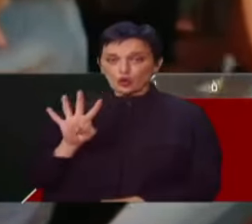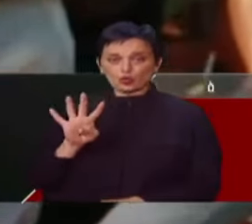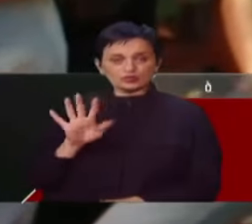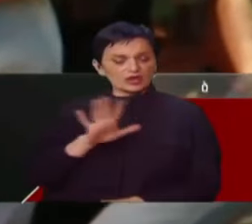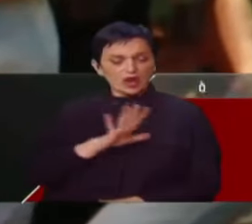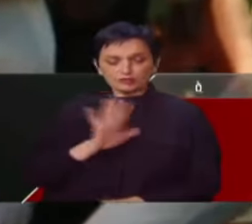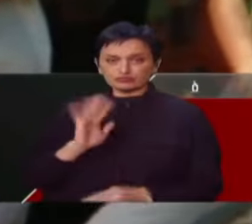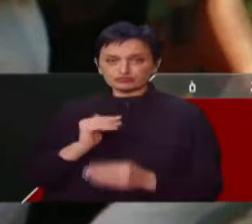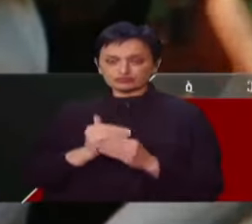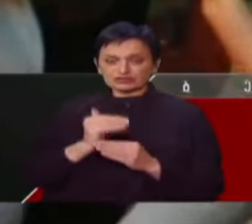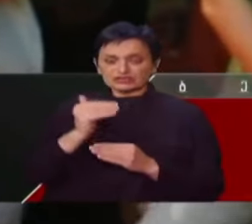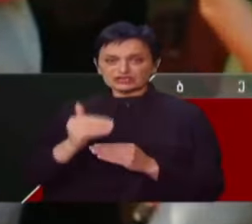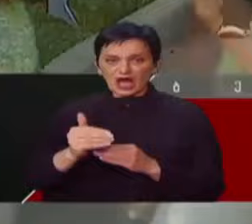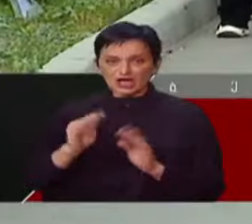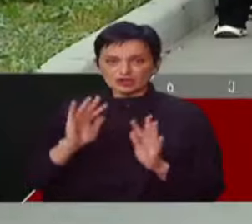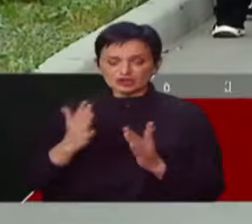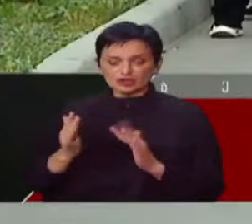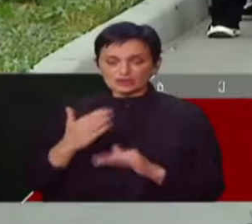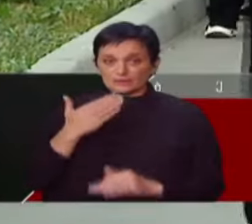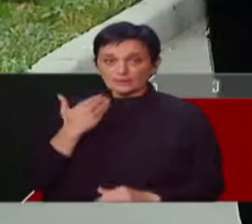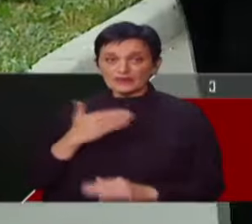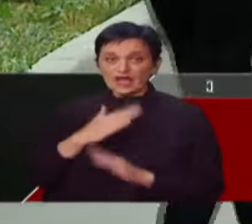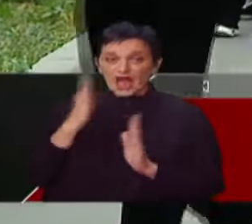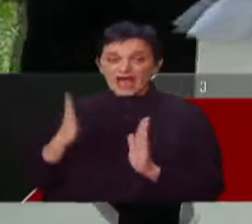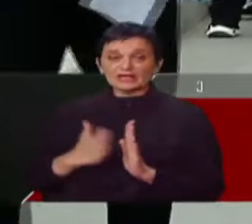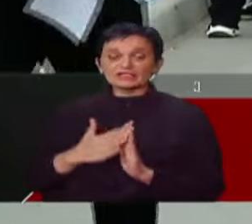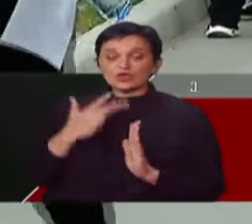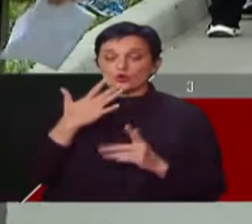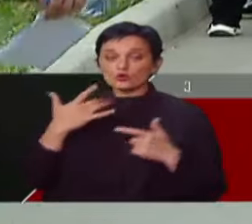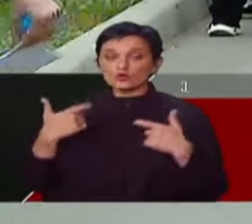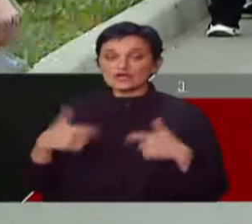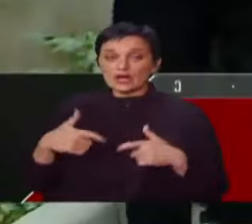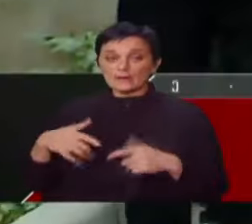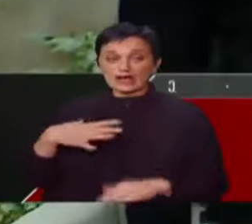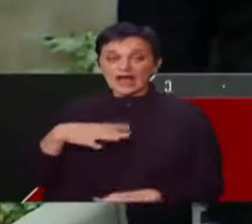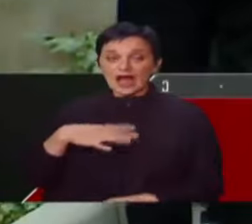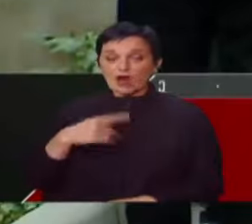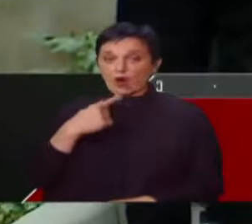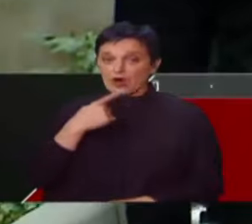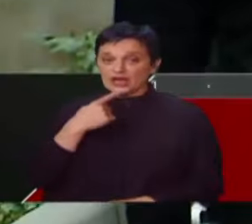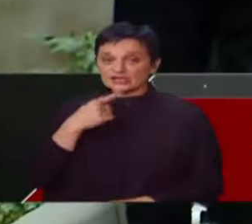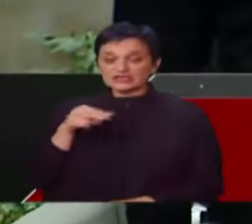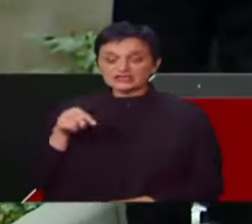ყოფილა დაგვიანების არცერთი შემთხვევა. ერთიანი ეროვნული გამოცდები ქართული ენისა და